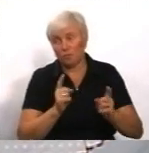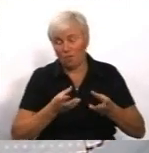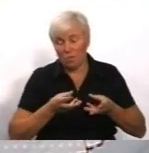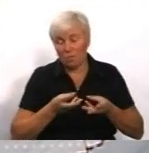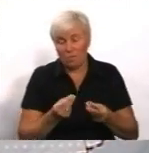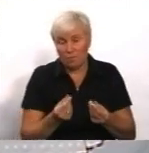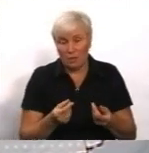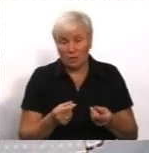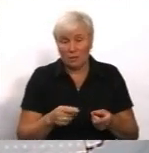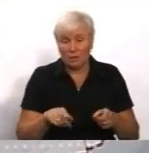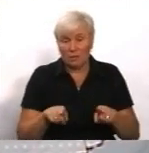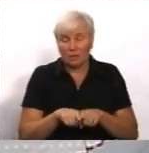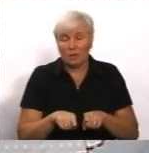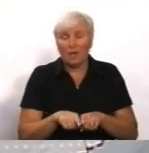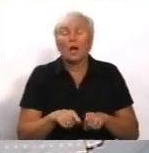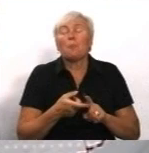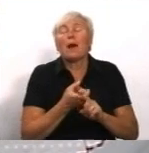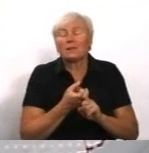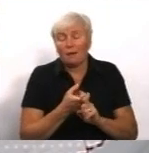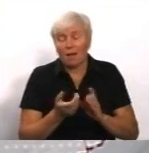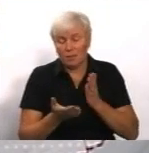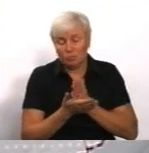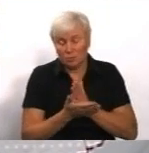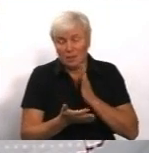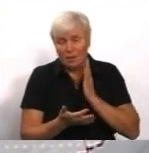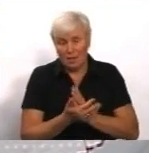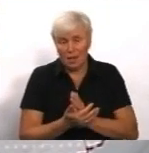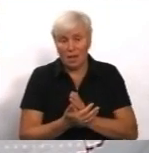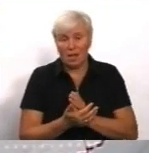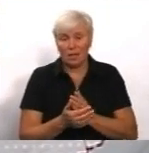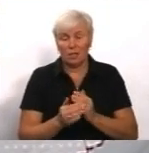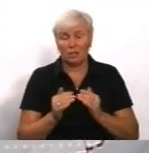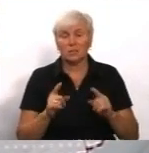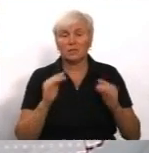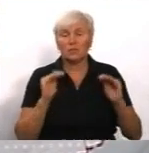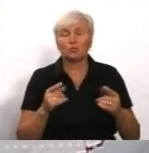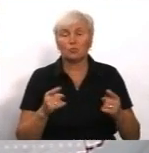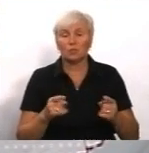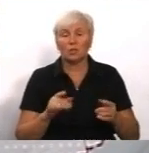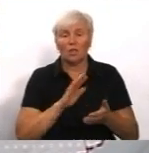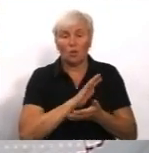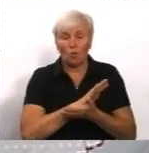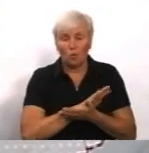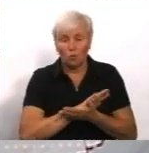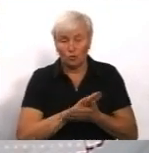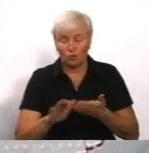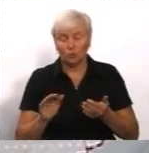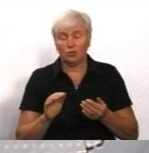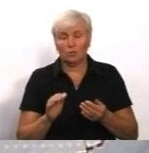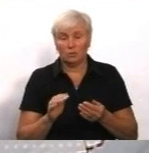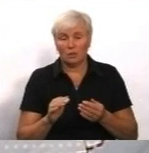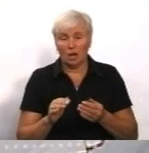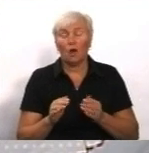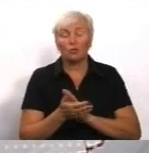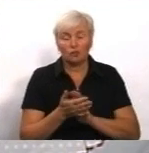бактеріальна забрудненість є. Звичайно, чому вона є? Чи знизилось чому? Тому що дійсно очищене русло, дійсно очищалися